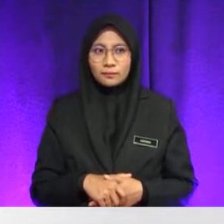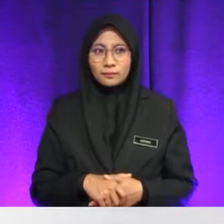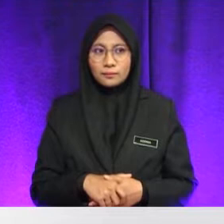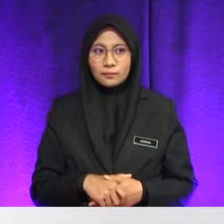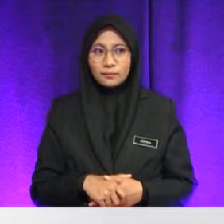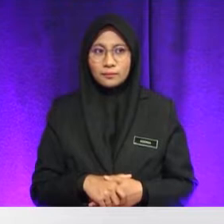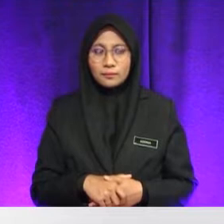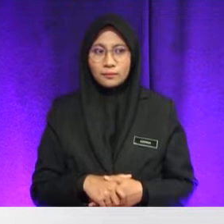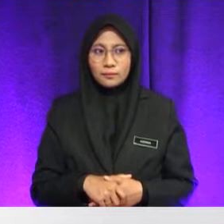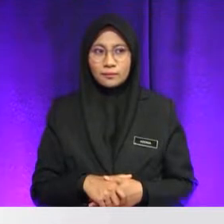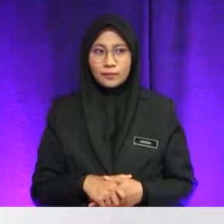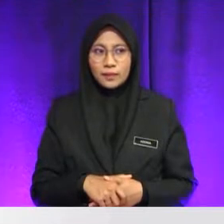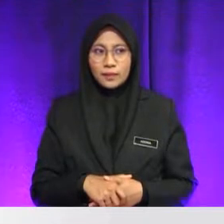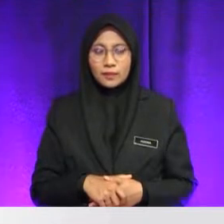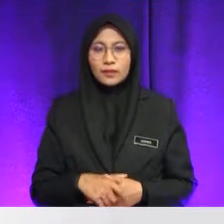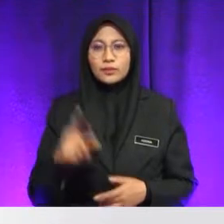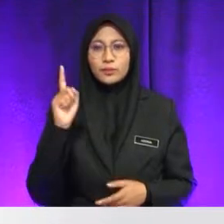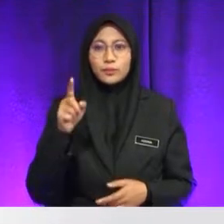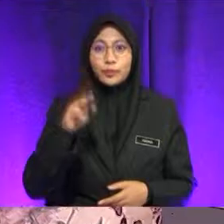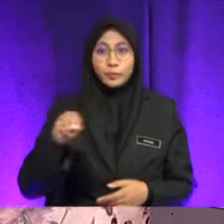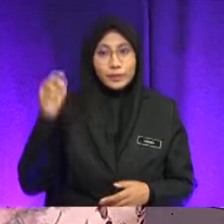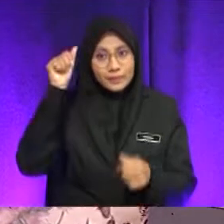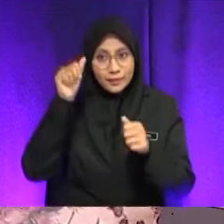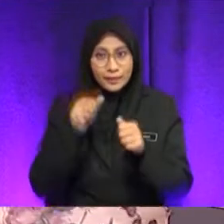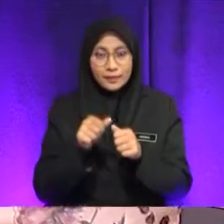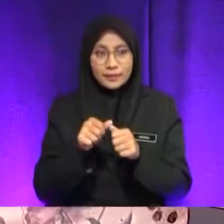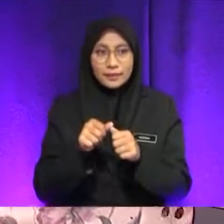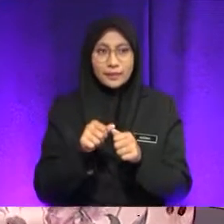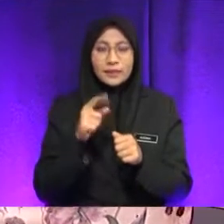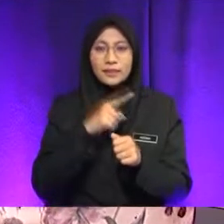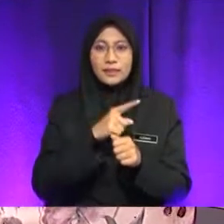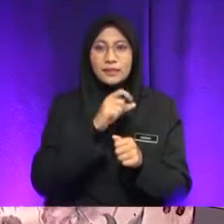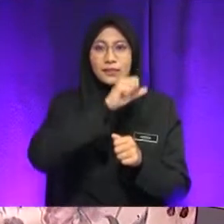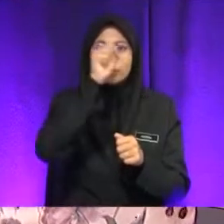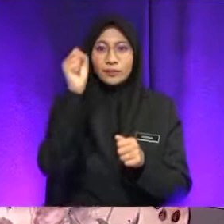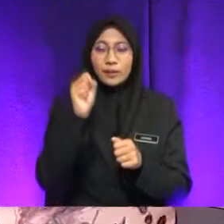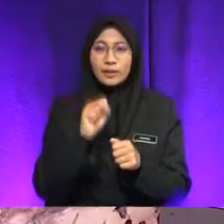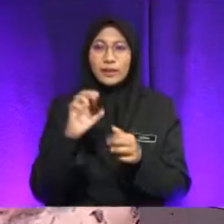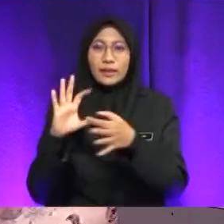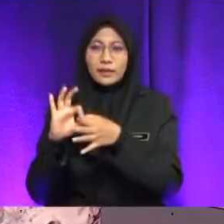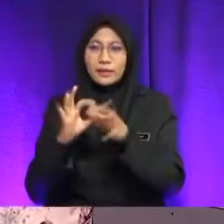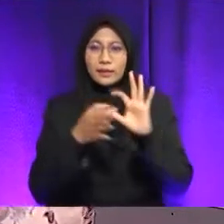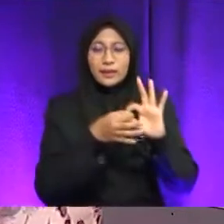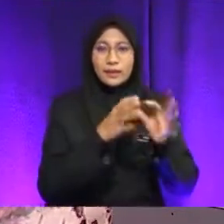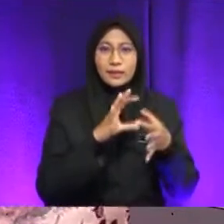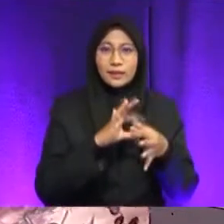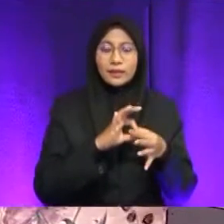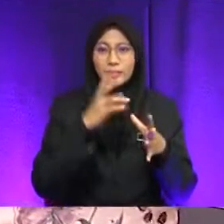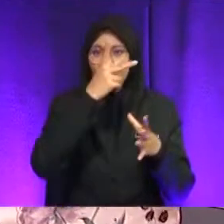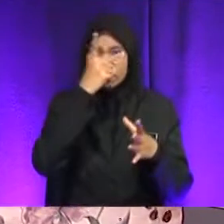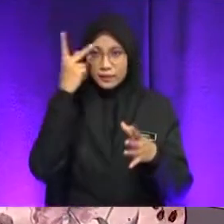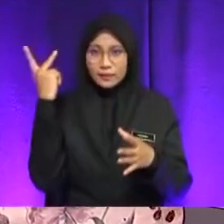50cm bye bye Perlihatkan murid-murid sekalian ini gitu panggil sebagai soalnya berantai dimana apabila murid